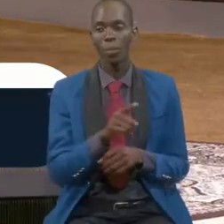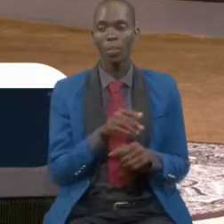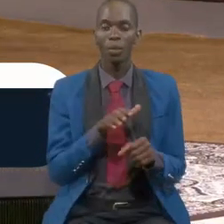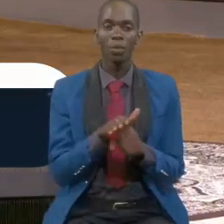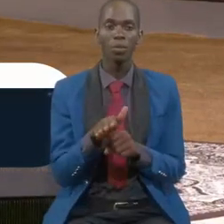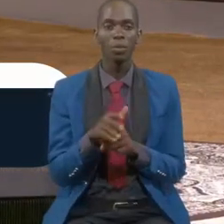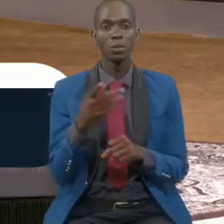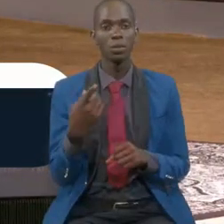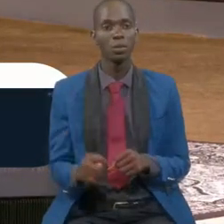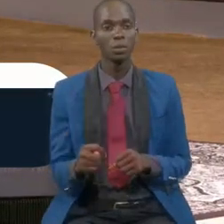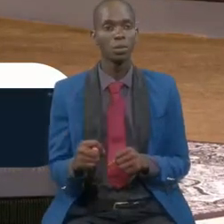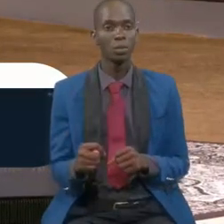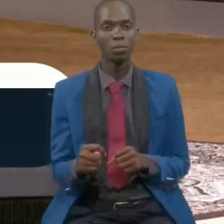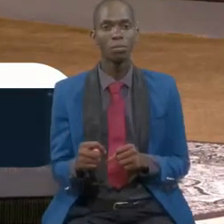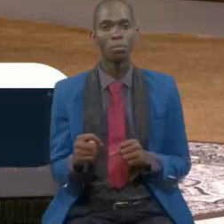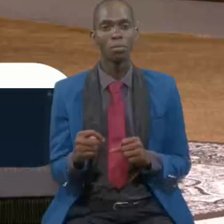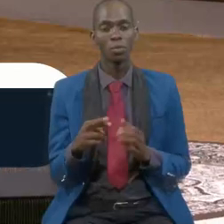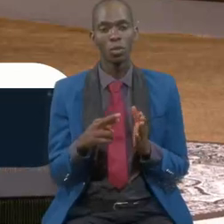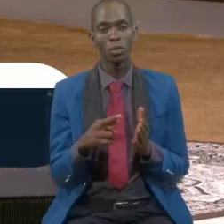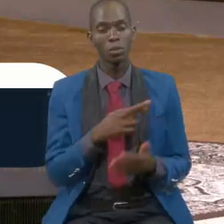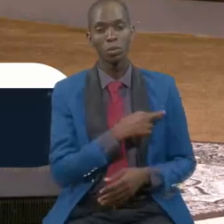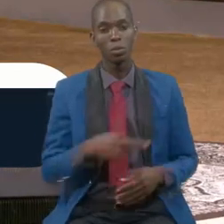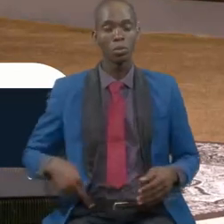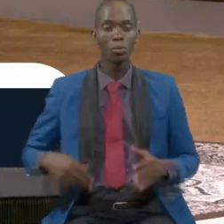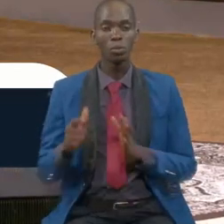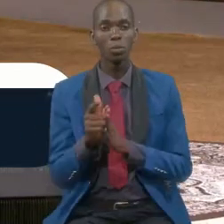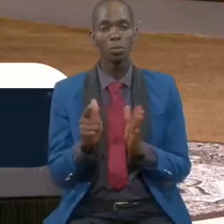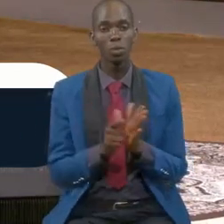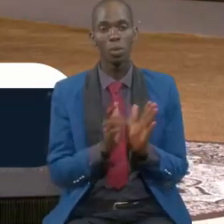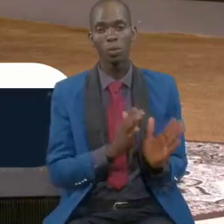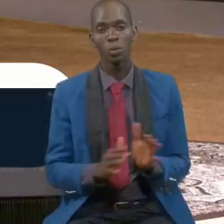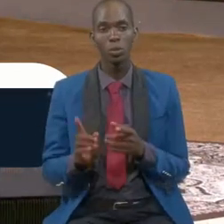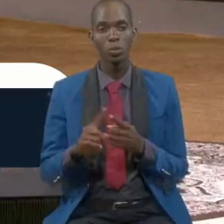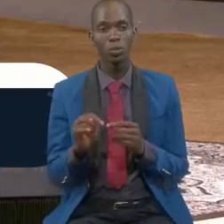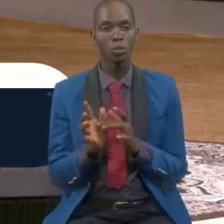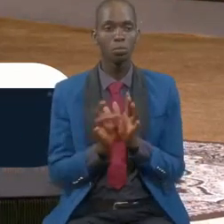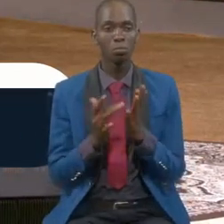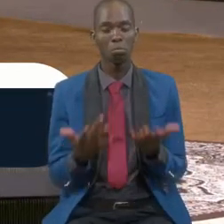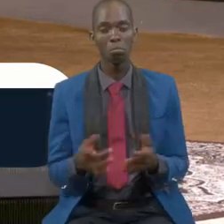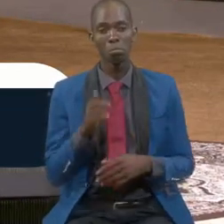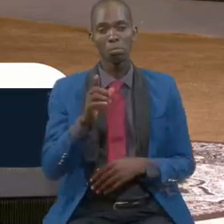vous accomplissez la loi royale selon l'Écriture,